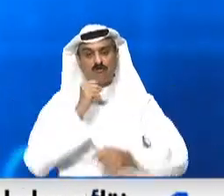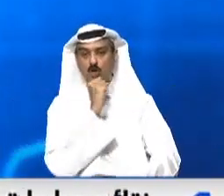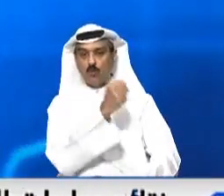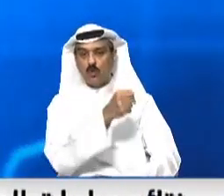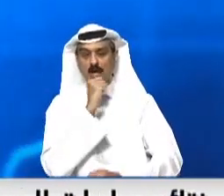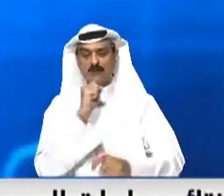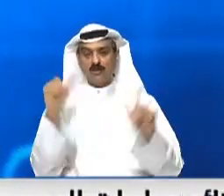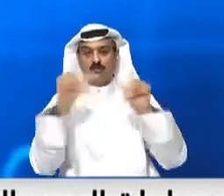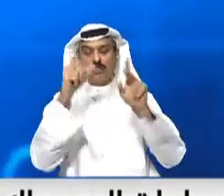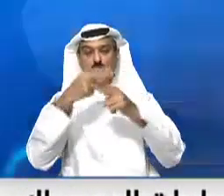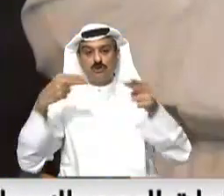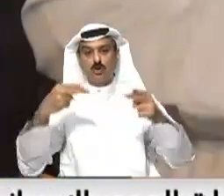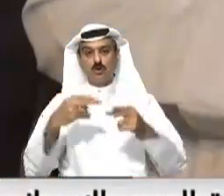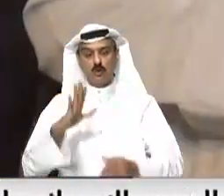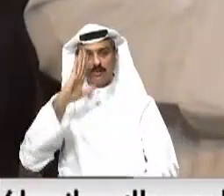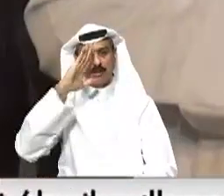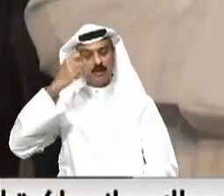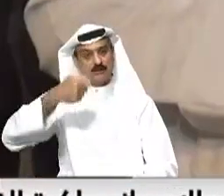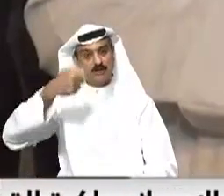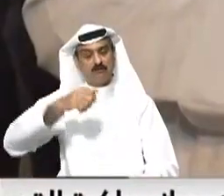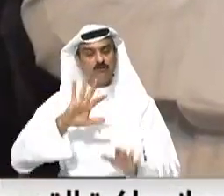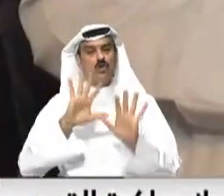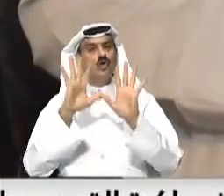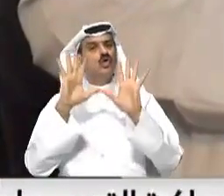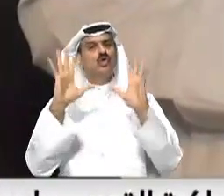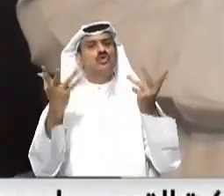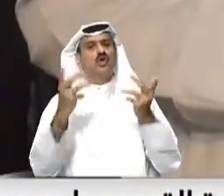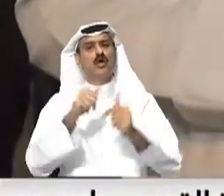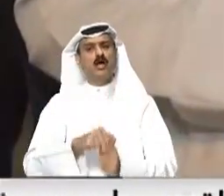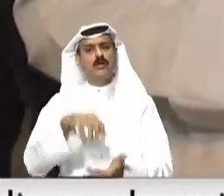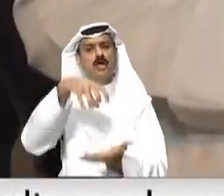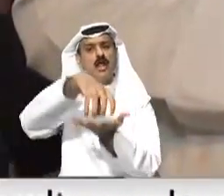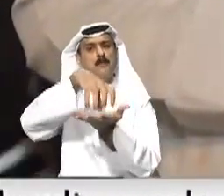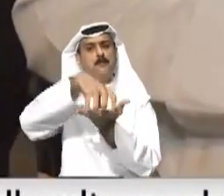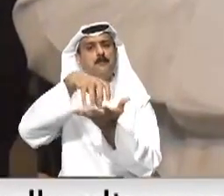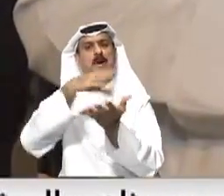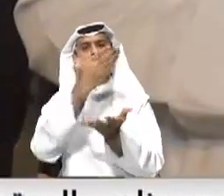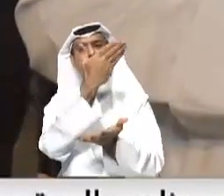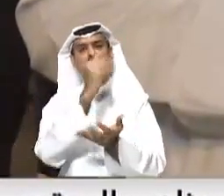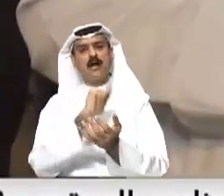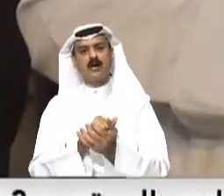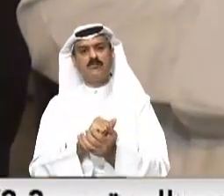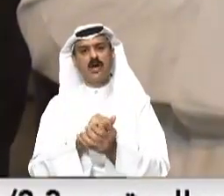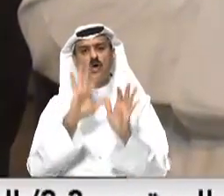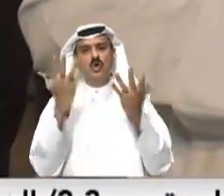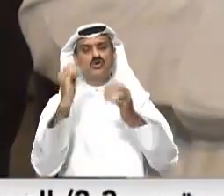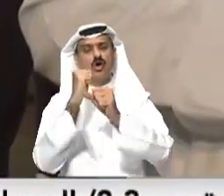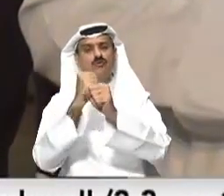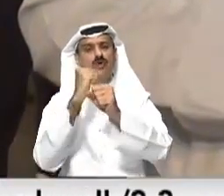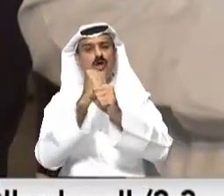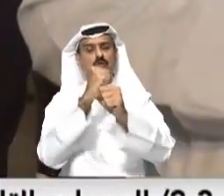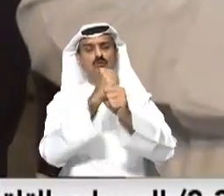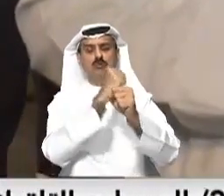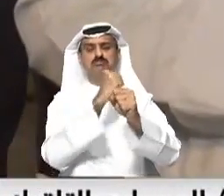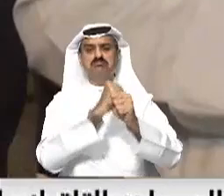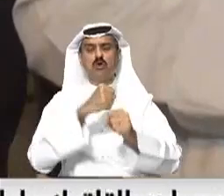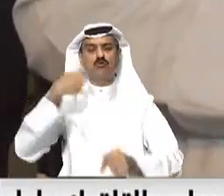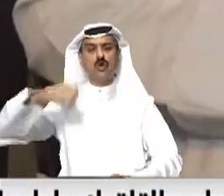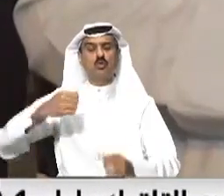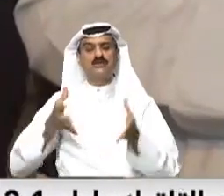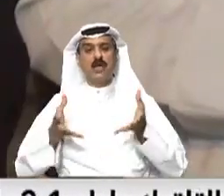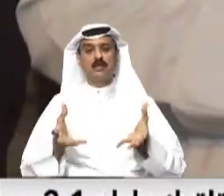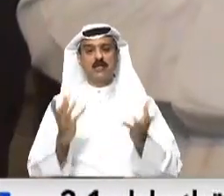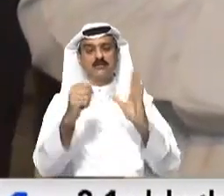بداية فهد، أهلا بك. كيف تنقل لنا صورة من موقعك، وأيضا كيف ترى جهود وزارة الأشغال العامة مع